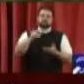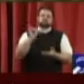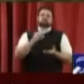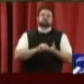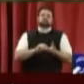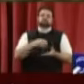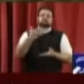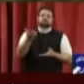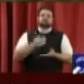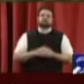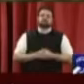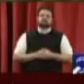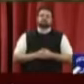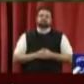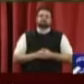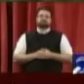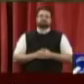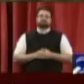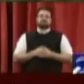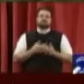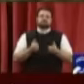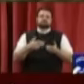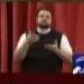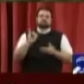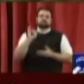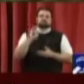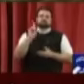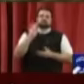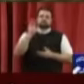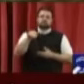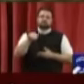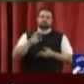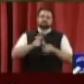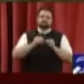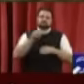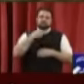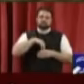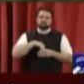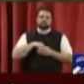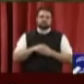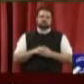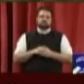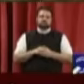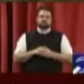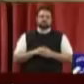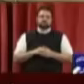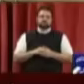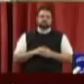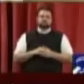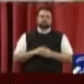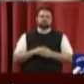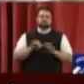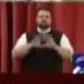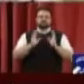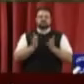n-ai putut să dai? Deci cei nu are asta înseamnă că înăuntru în general oamenii care nu au sunt oamenii